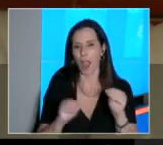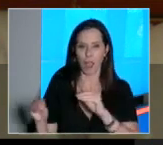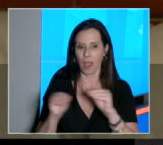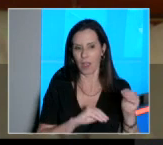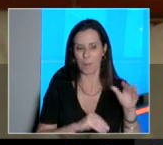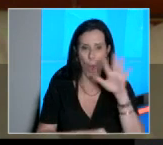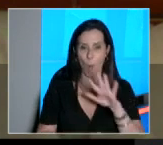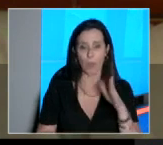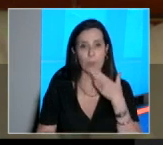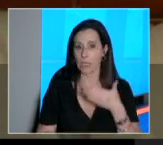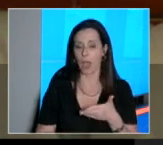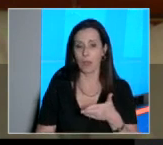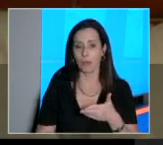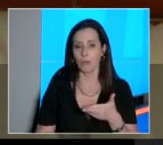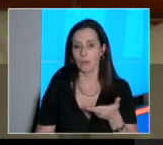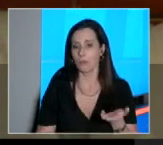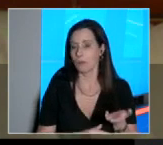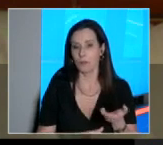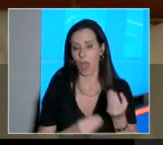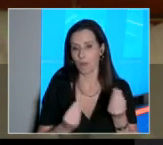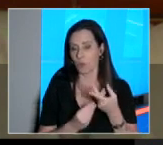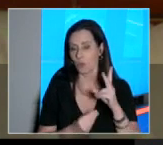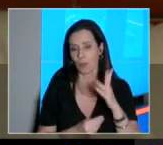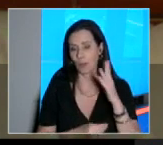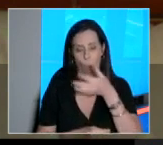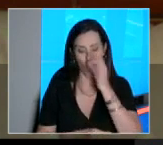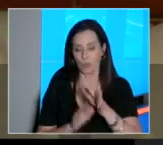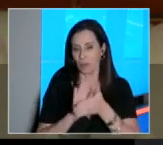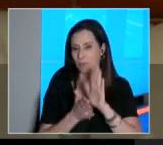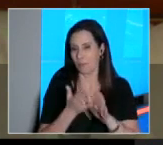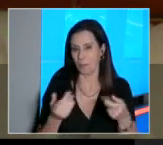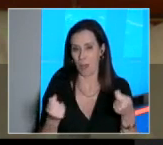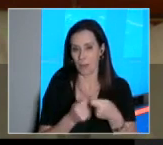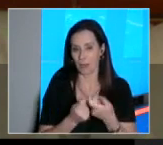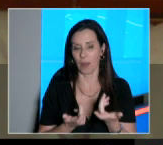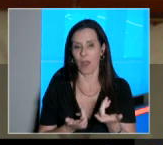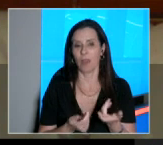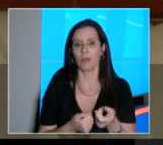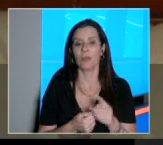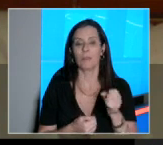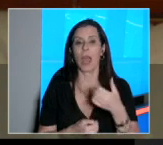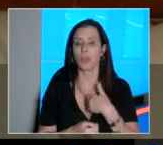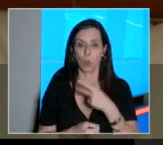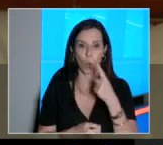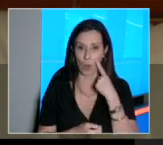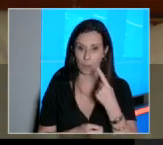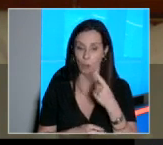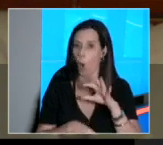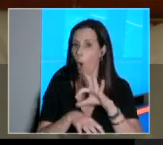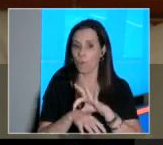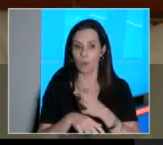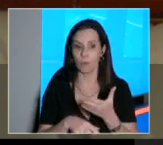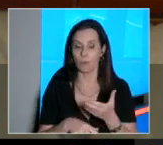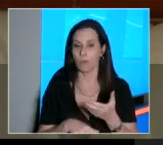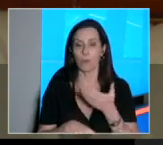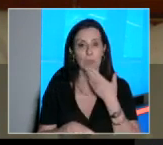והחוצה. אצלנו הכיוון הוא די חד כיווני מבחינת המוחות. אם אנחנו מסתכלים על רופאים, אז